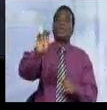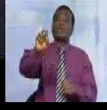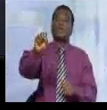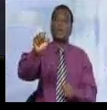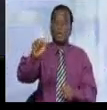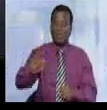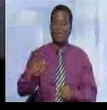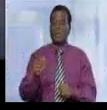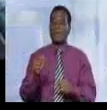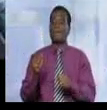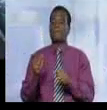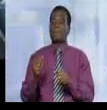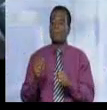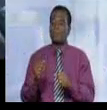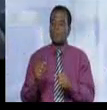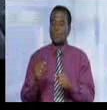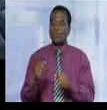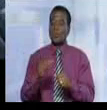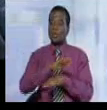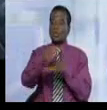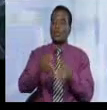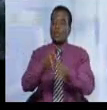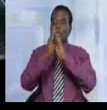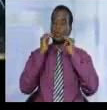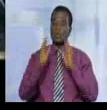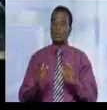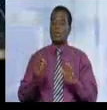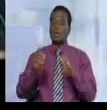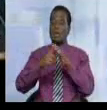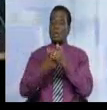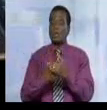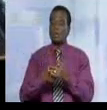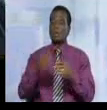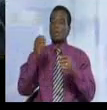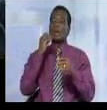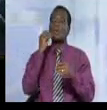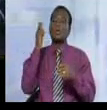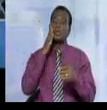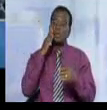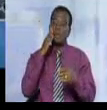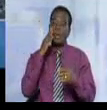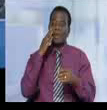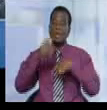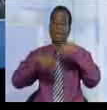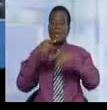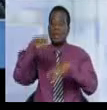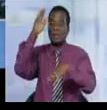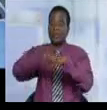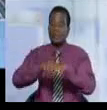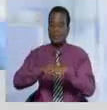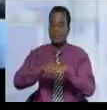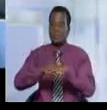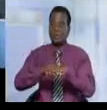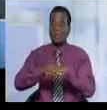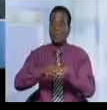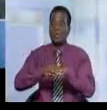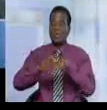ou visa biométrique. Tout demandeur de visa, à partir de son salon ou de son bureau, ira sur le site gouvernemental